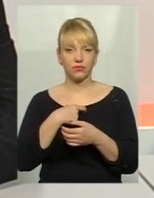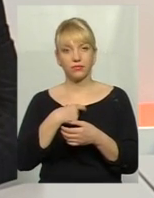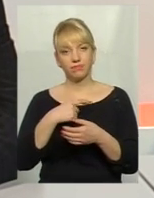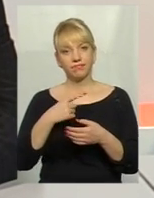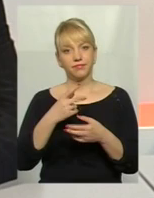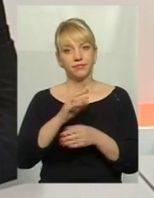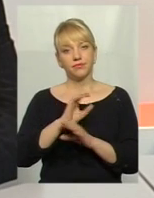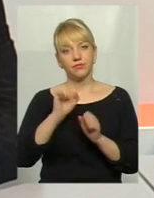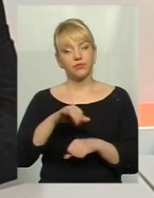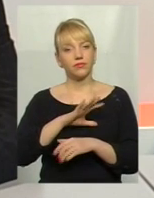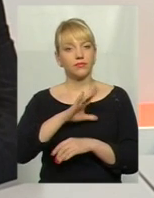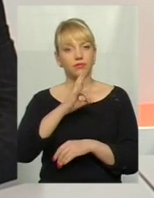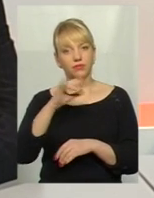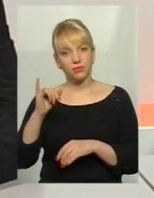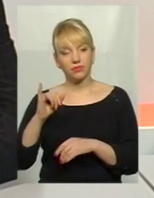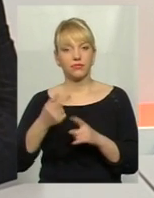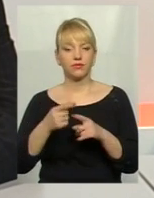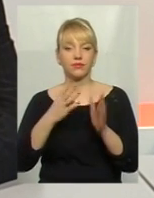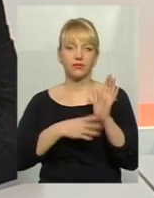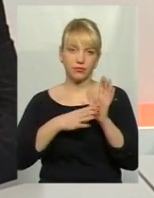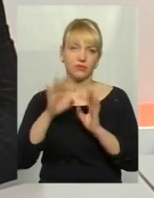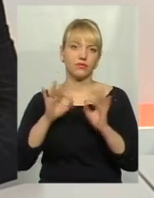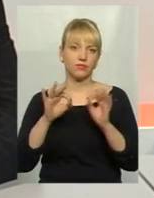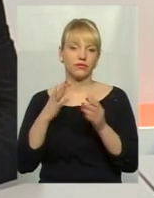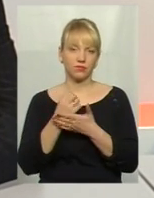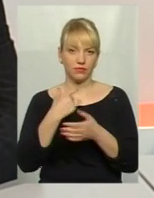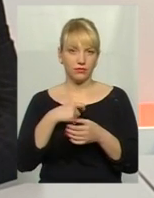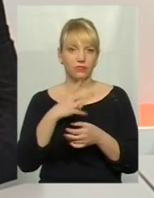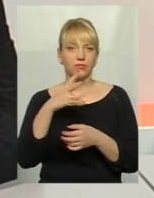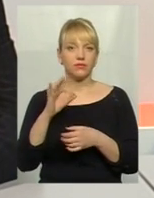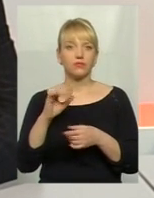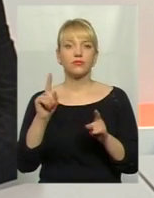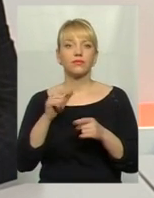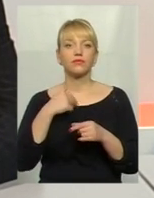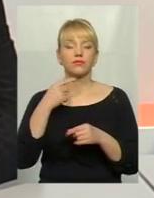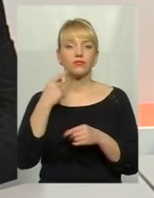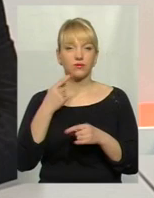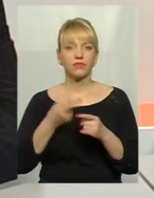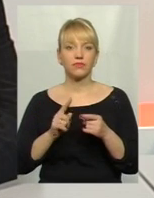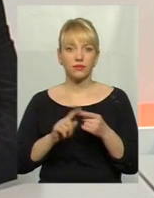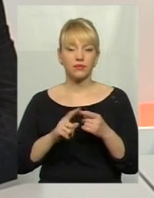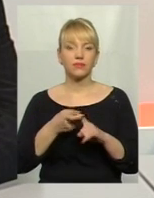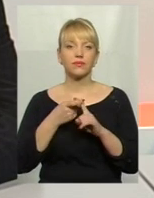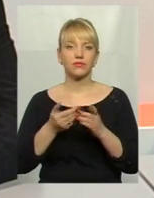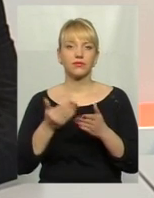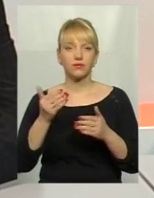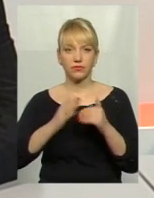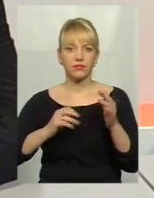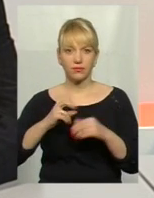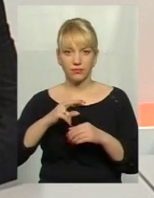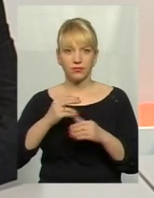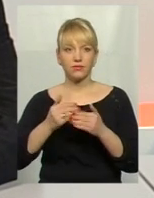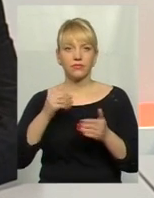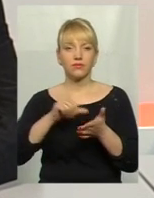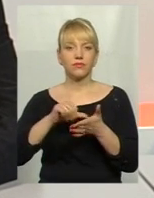На 90% ми вже вийшли. Але це, підкреслю, повертаюсь до того, про що я говорив. Це залежить від кадрів, від участі.